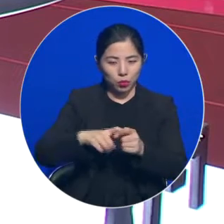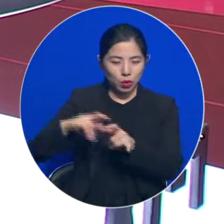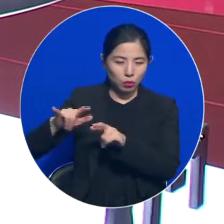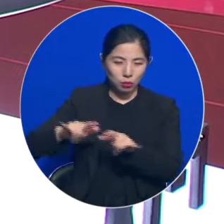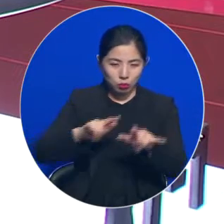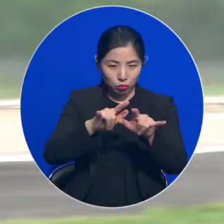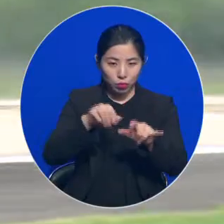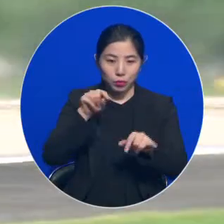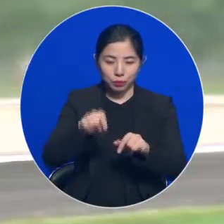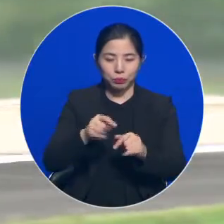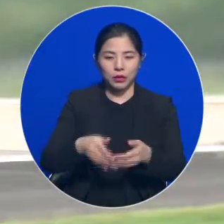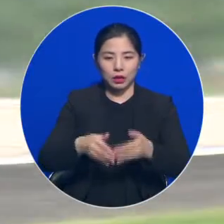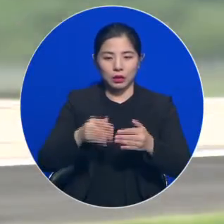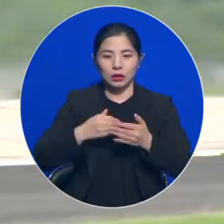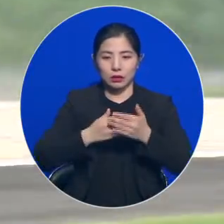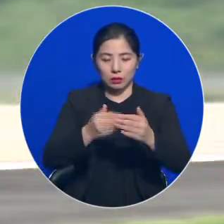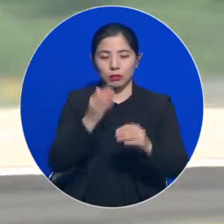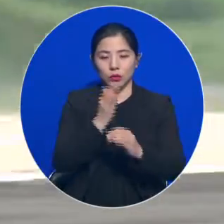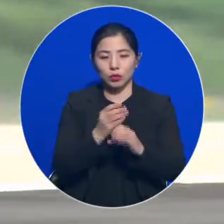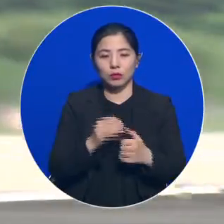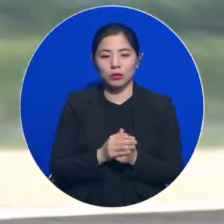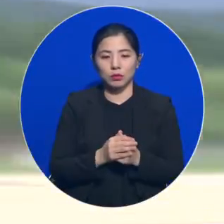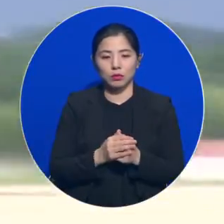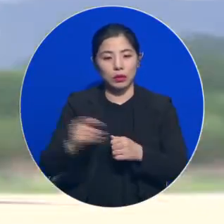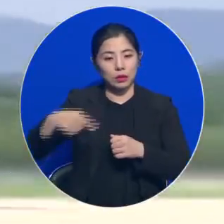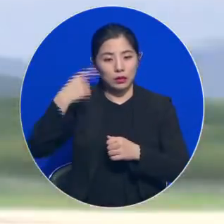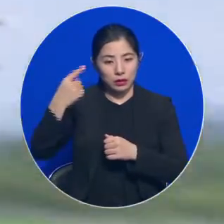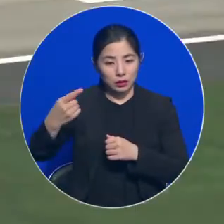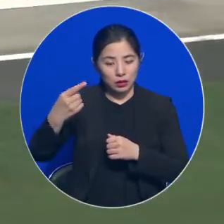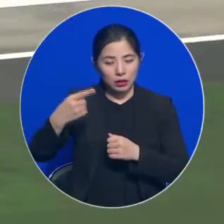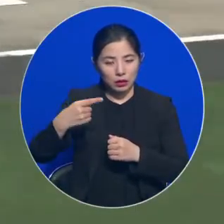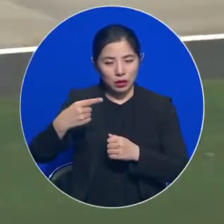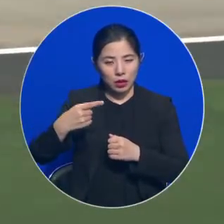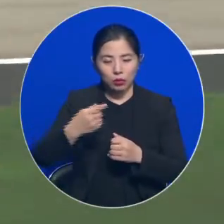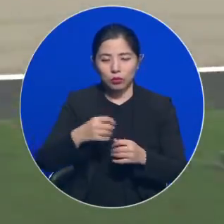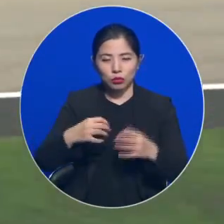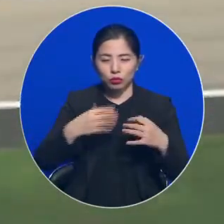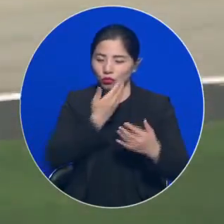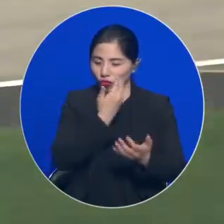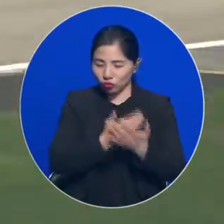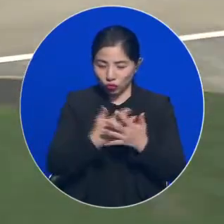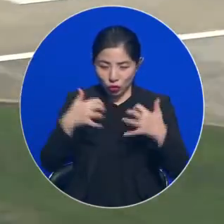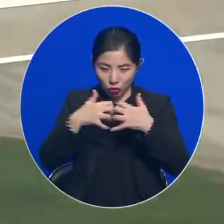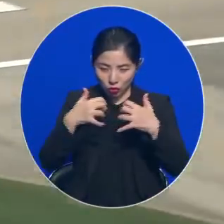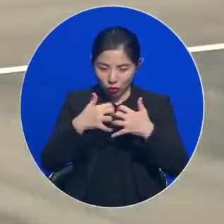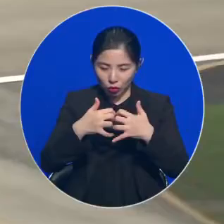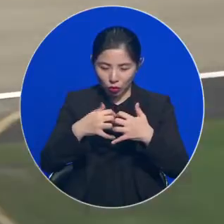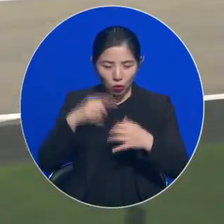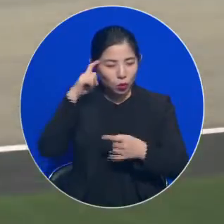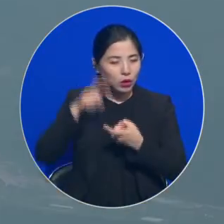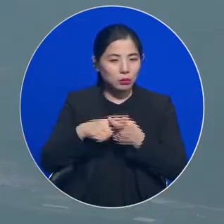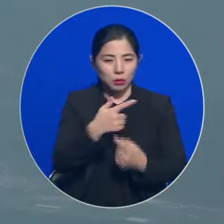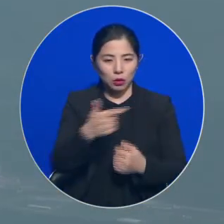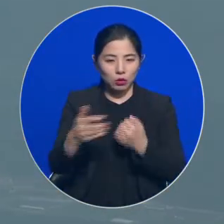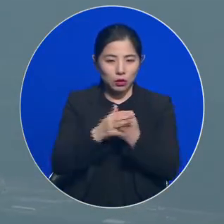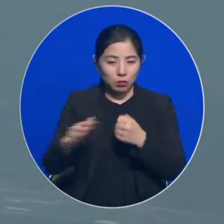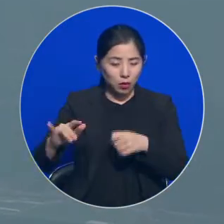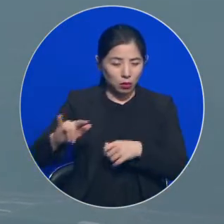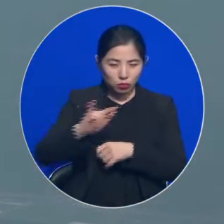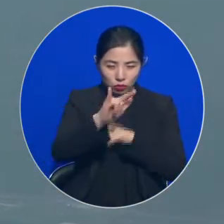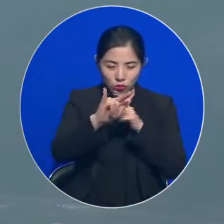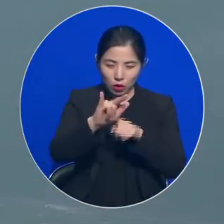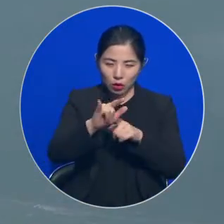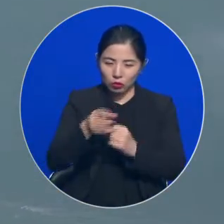진행하고 있습니다. 특히 차기 핵심 전력 확보에도 관심이 커 한국산 전투기 KF-21 보라매의 잠재